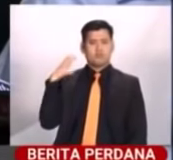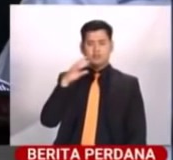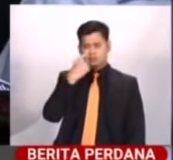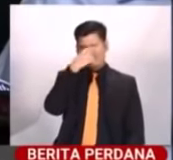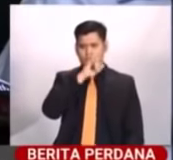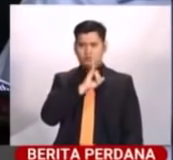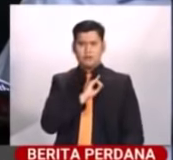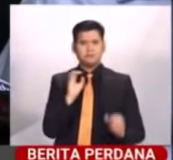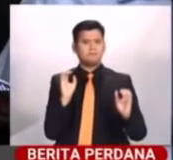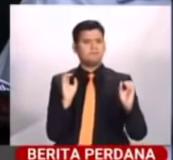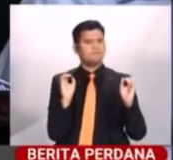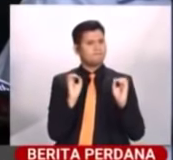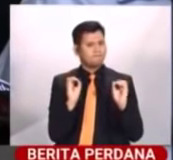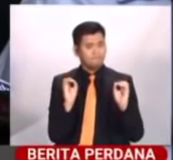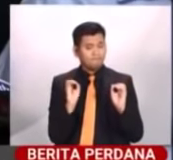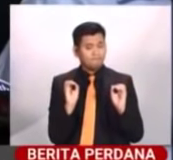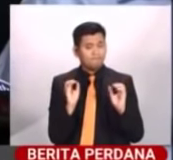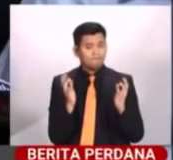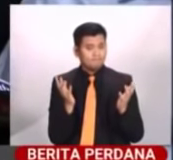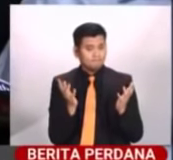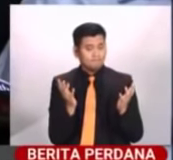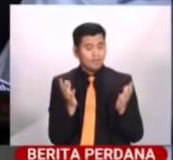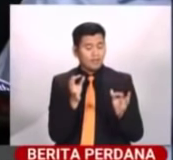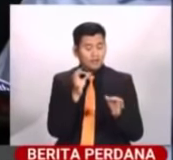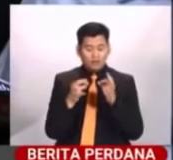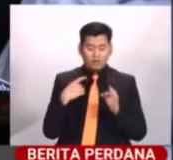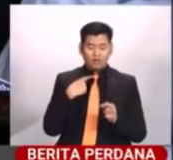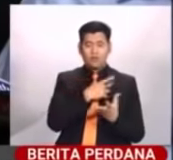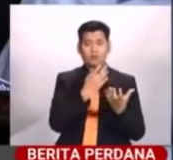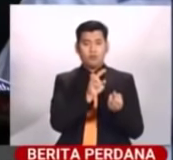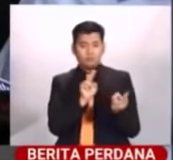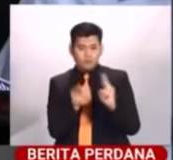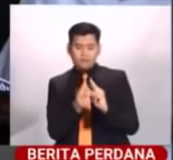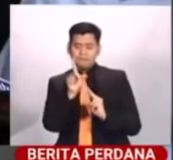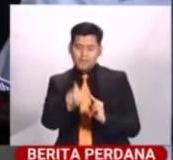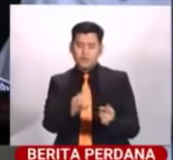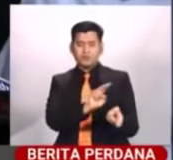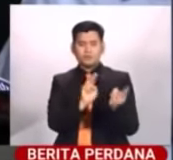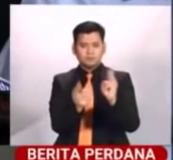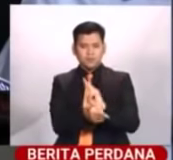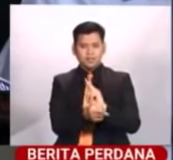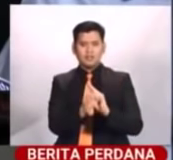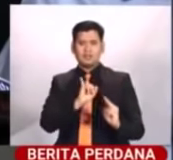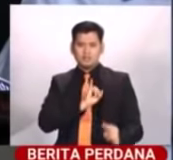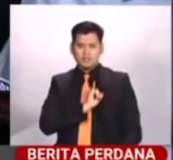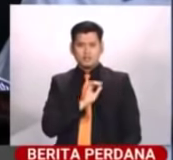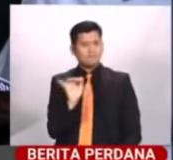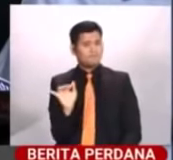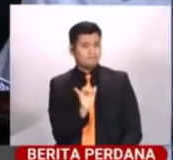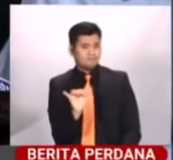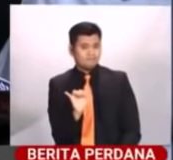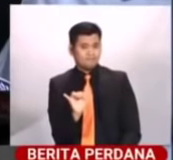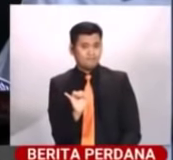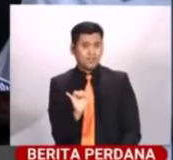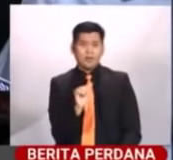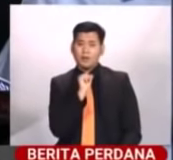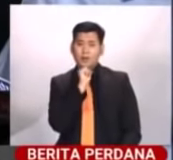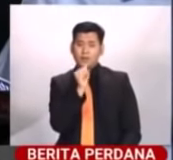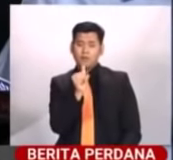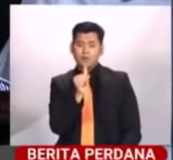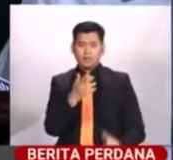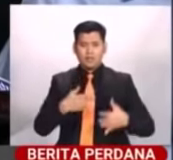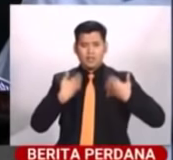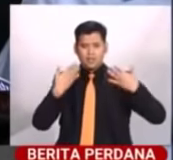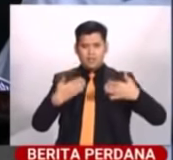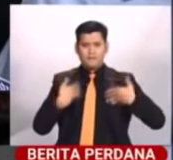that no one, orang kata, kalau kita perlu ubah, kita ubah. Kan? I am also not happy with kita